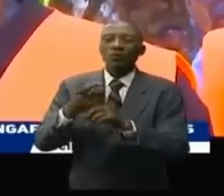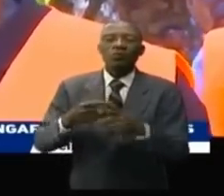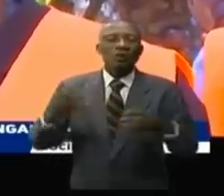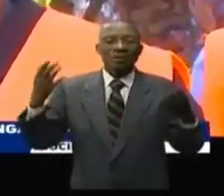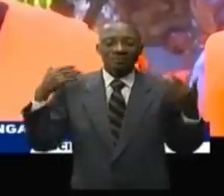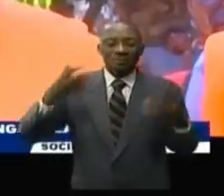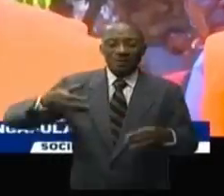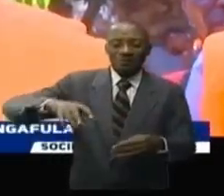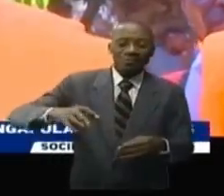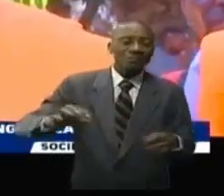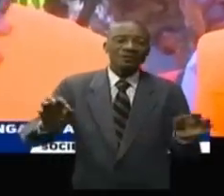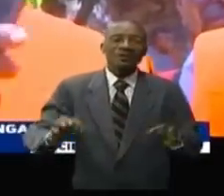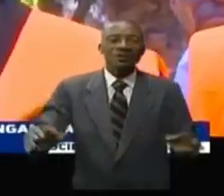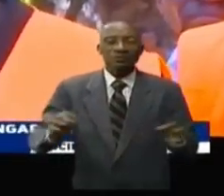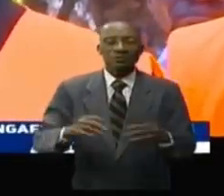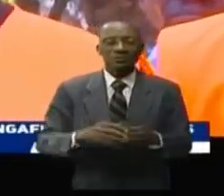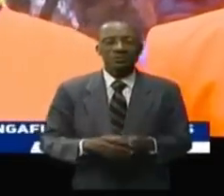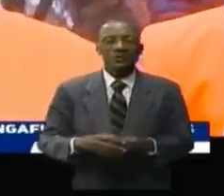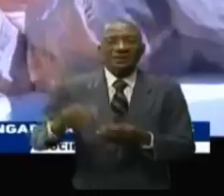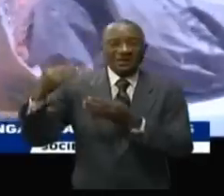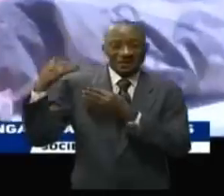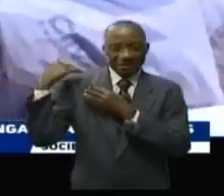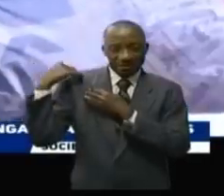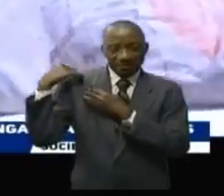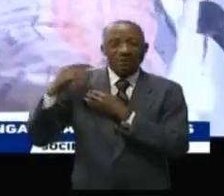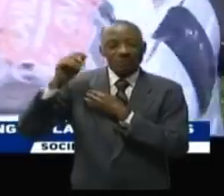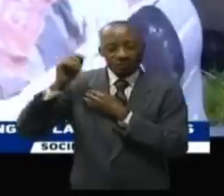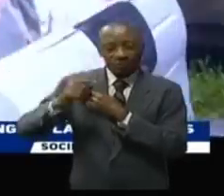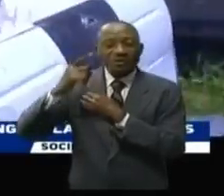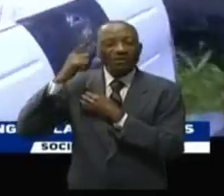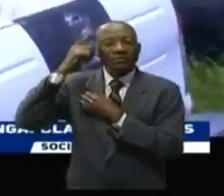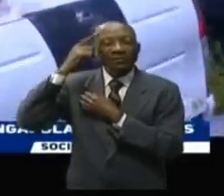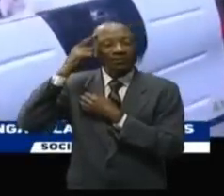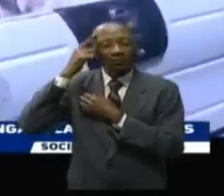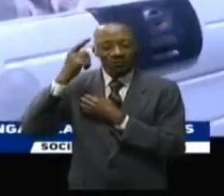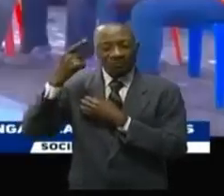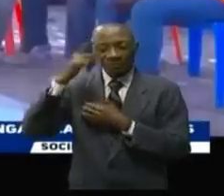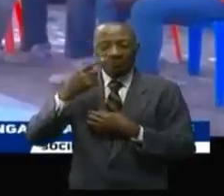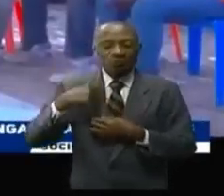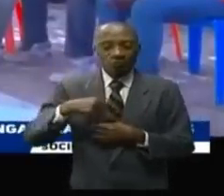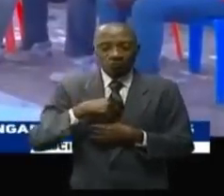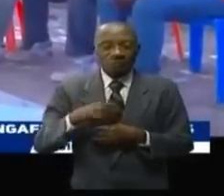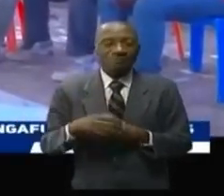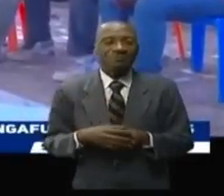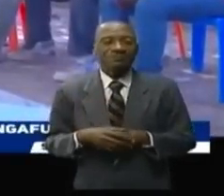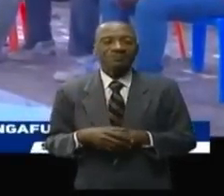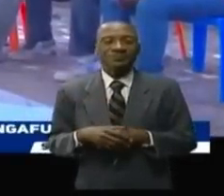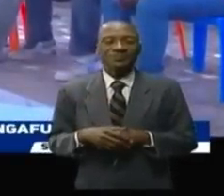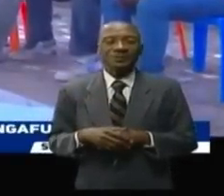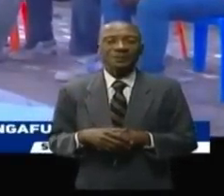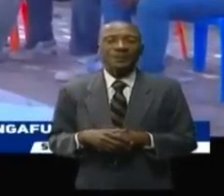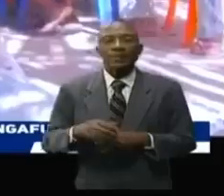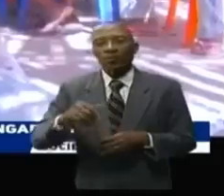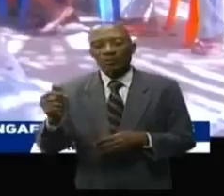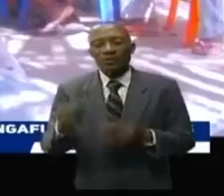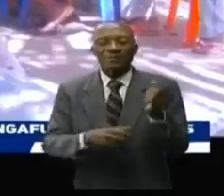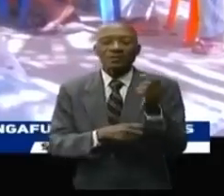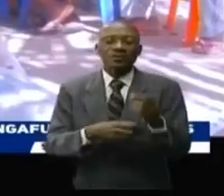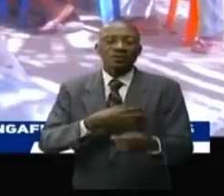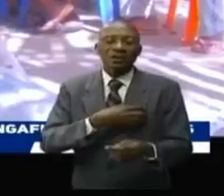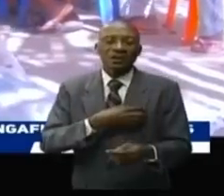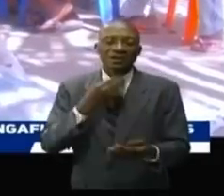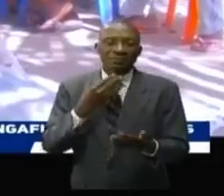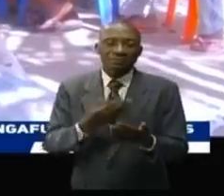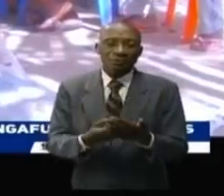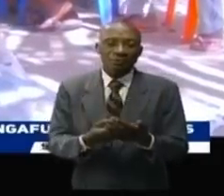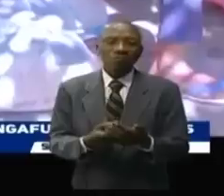les autorités peuvent nous aider dans ce sens-là. Avec les maigres moyens, des personnes de bonne volonté tentent de sauver